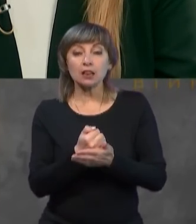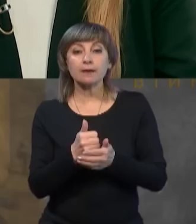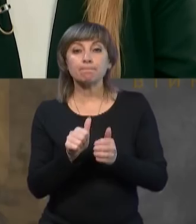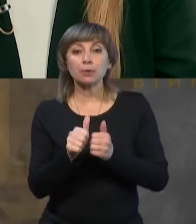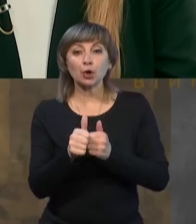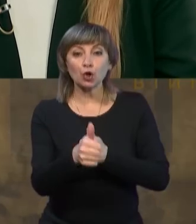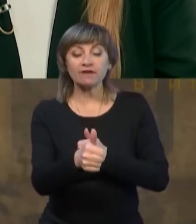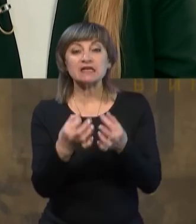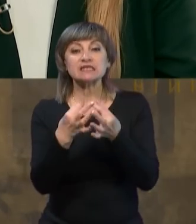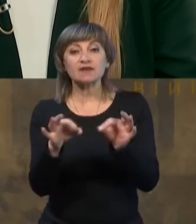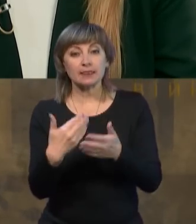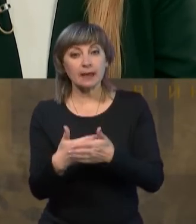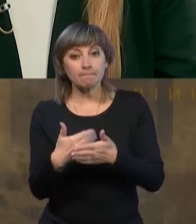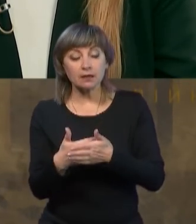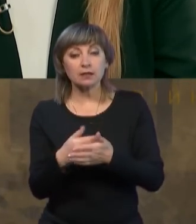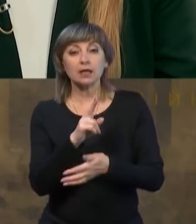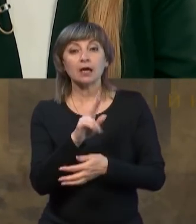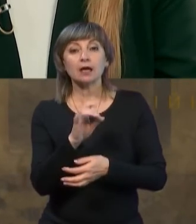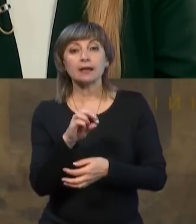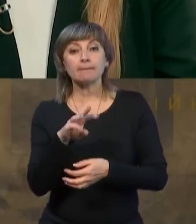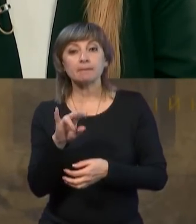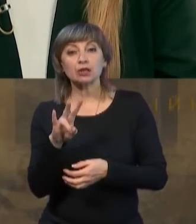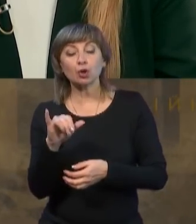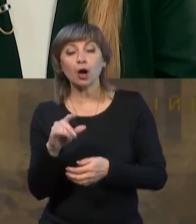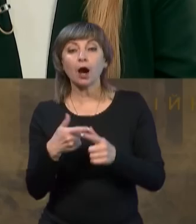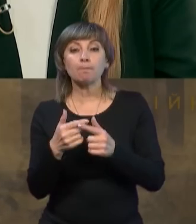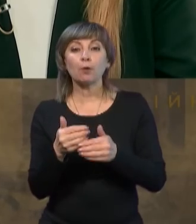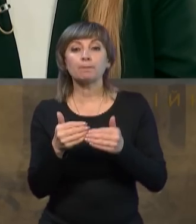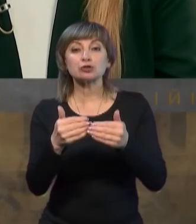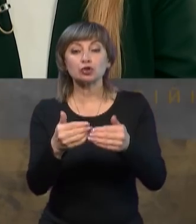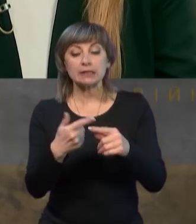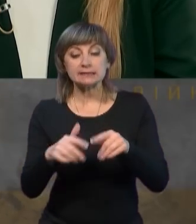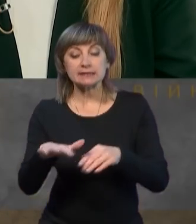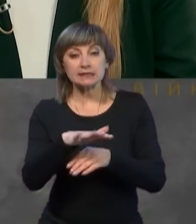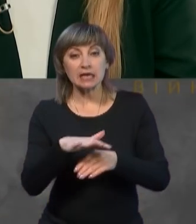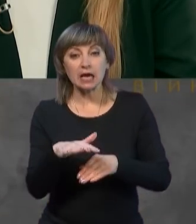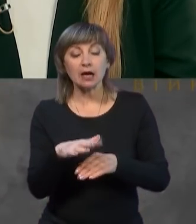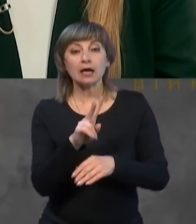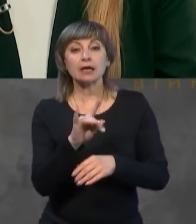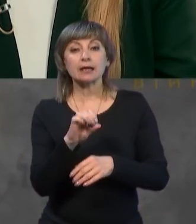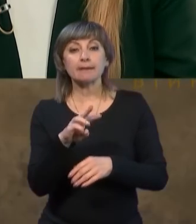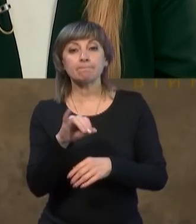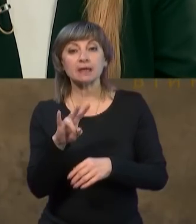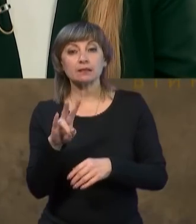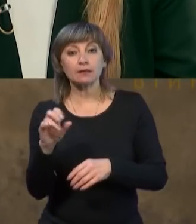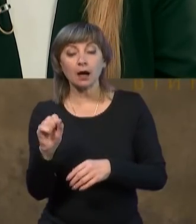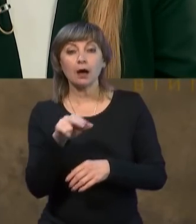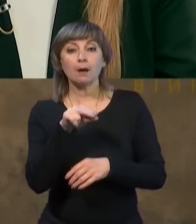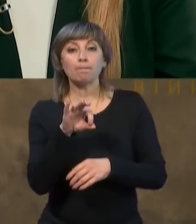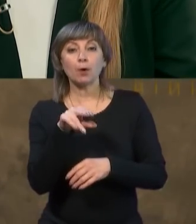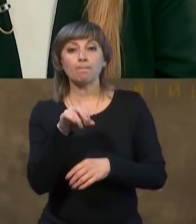прорив, звільнити, наприклад, Кремінну або просунутись на цій ділянці Кремінна,